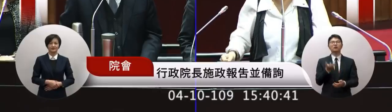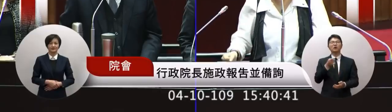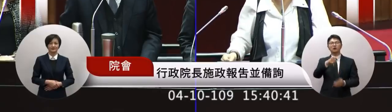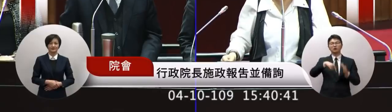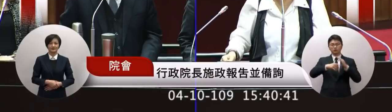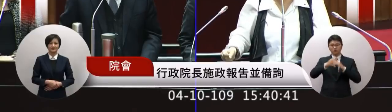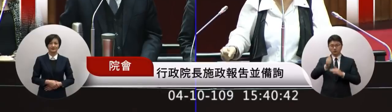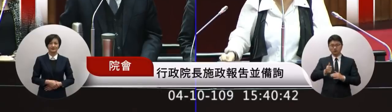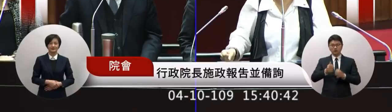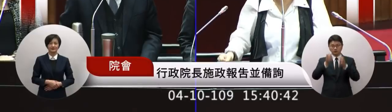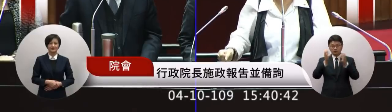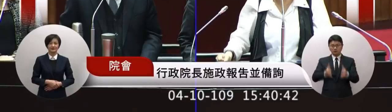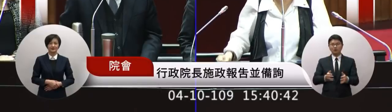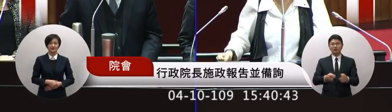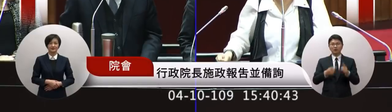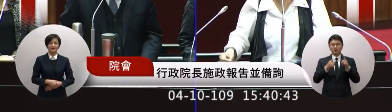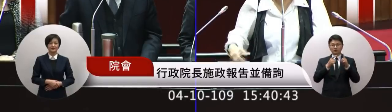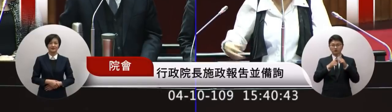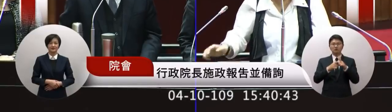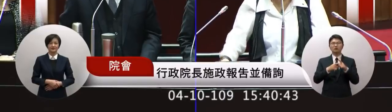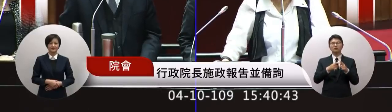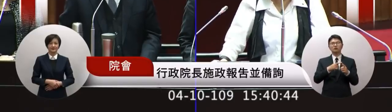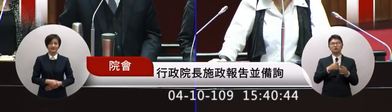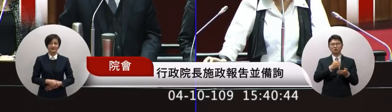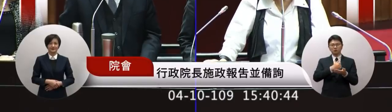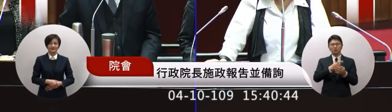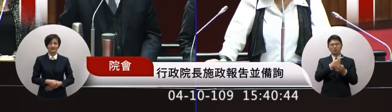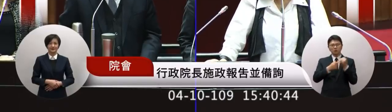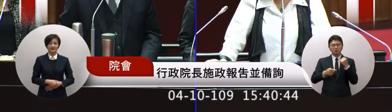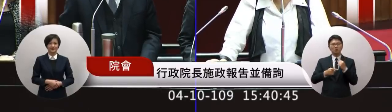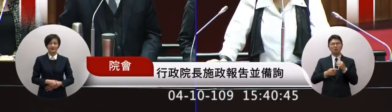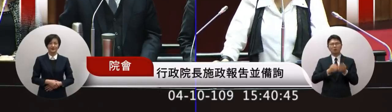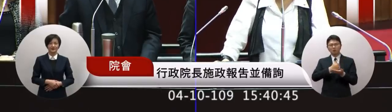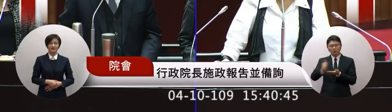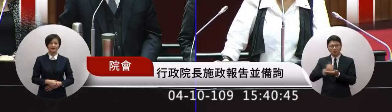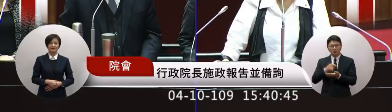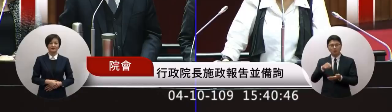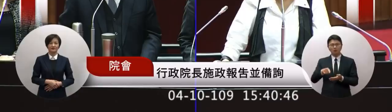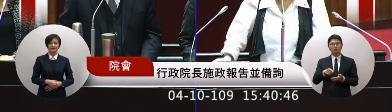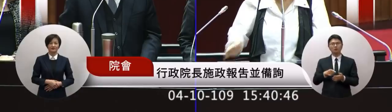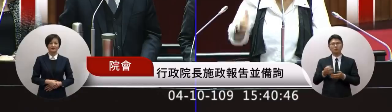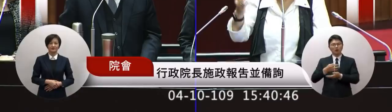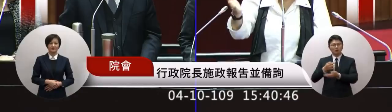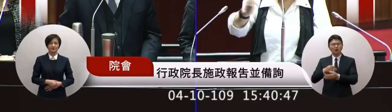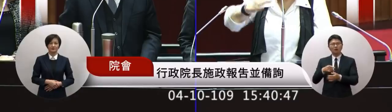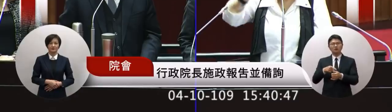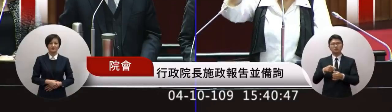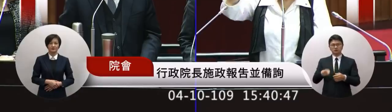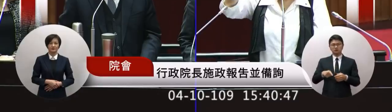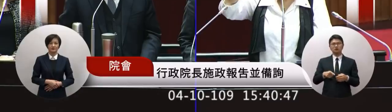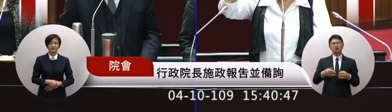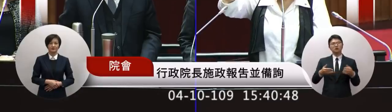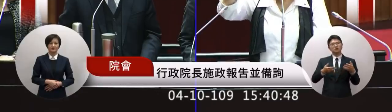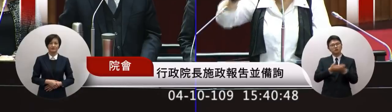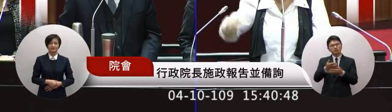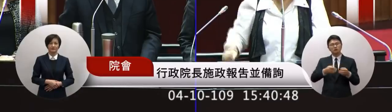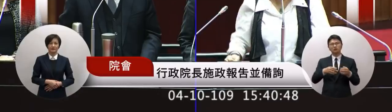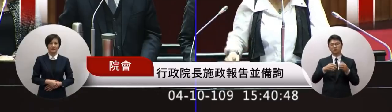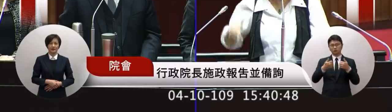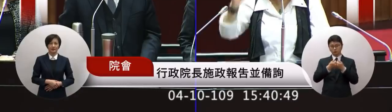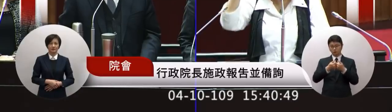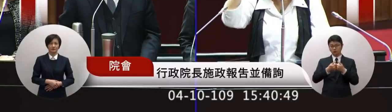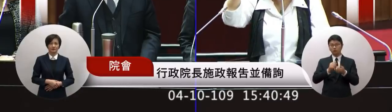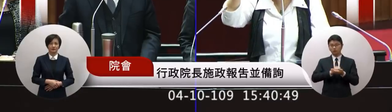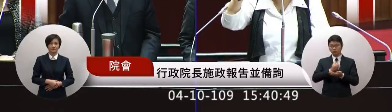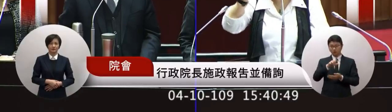您创办的人口贩运协调汇报的时候啊，那时候我们就开始啊，要想要跟国际接轨，